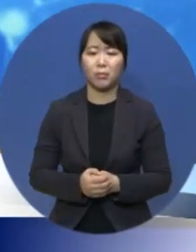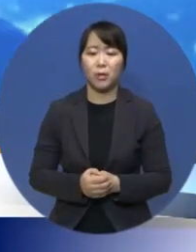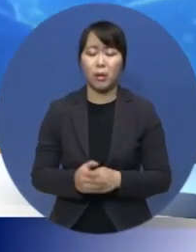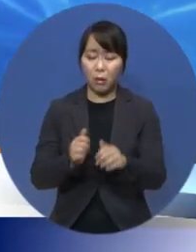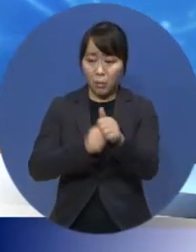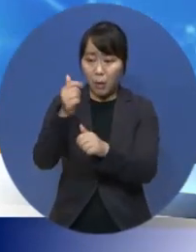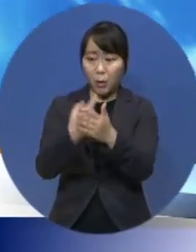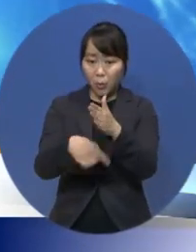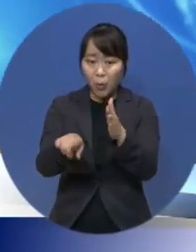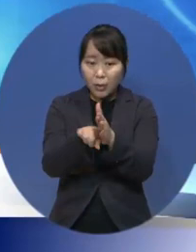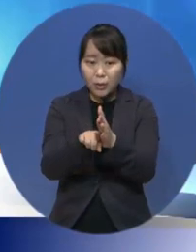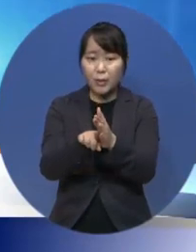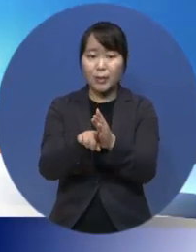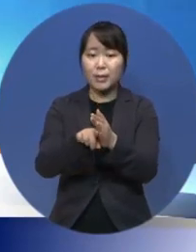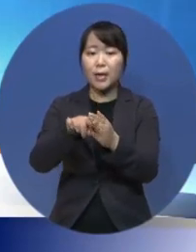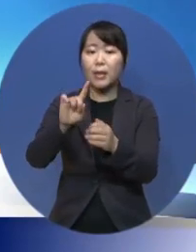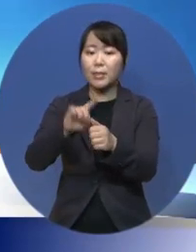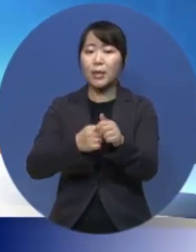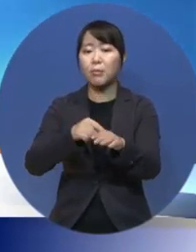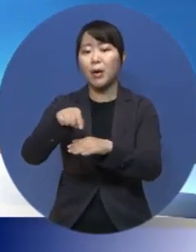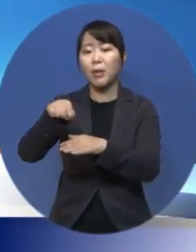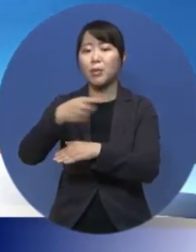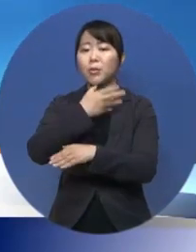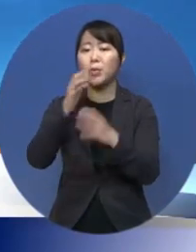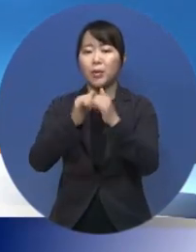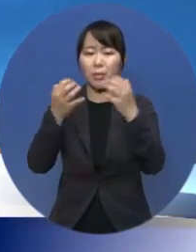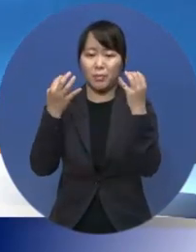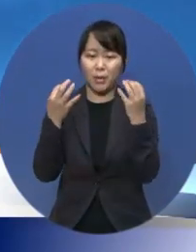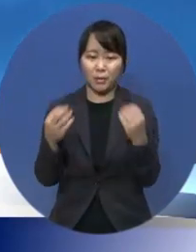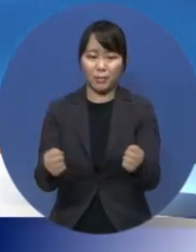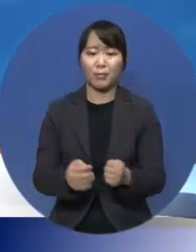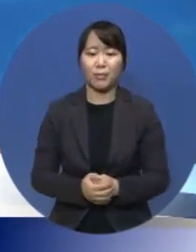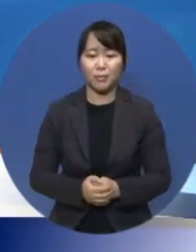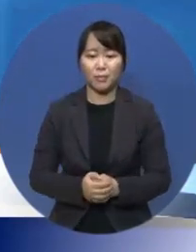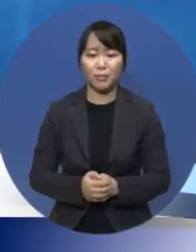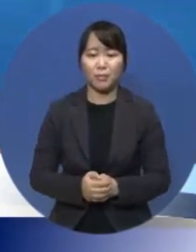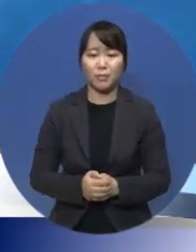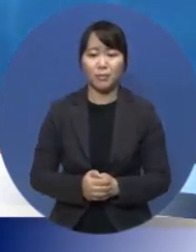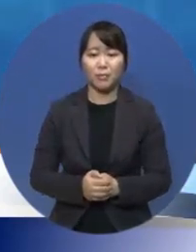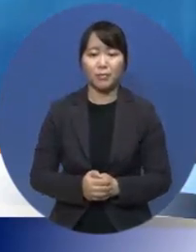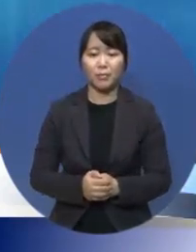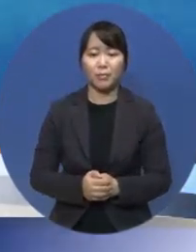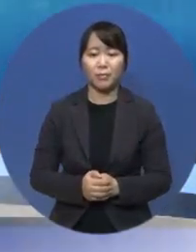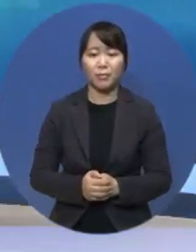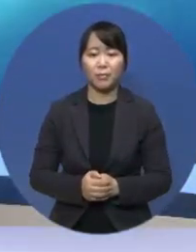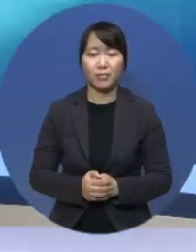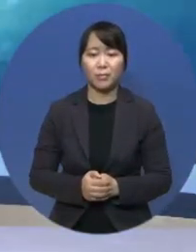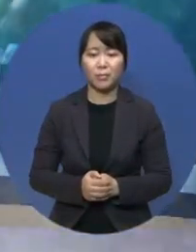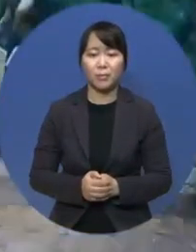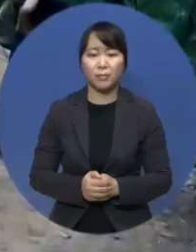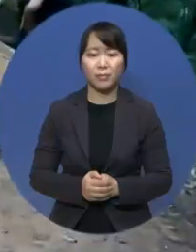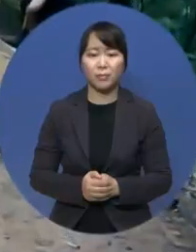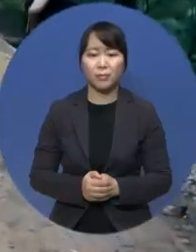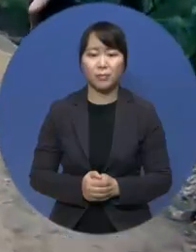이를 극복하기 위해 자연으로 나서는 노인들이 많아 졌습니다 보도에서 정윤기 자입니다